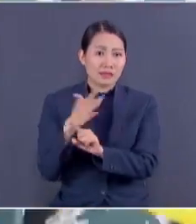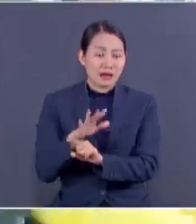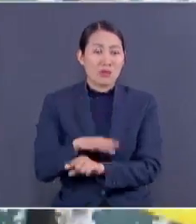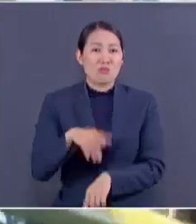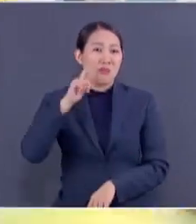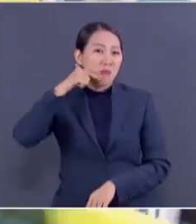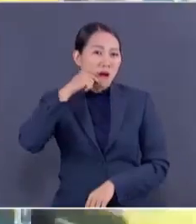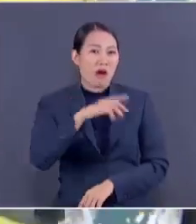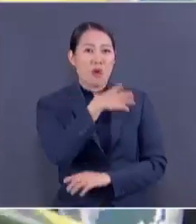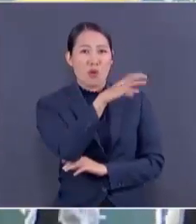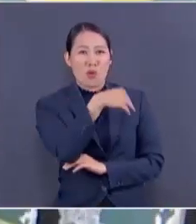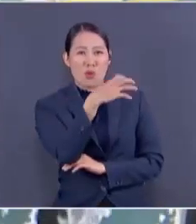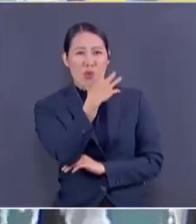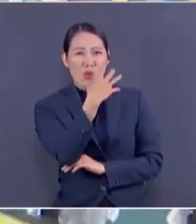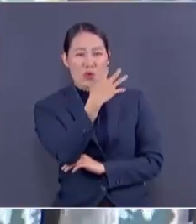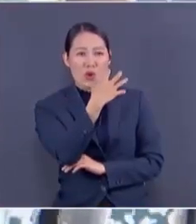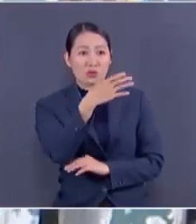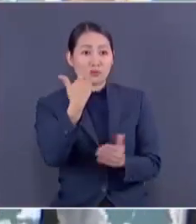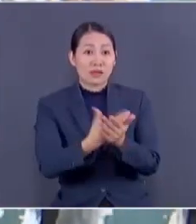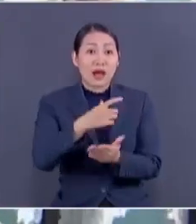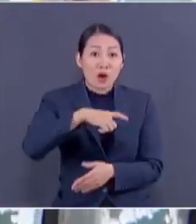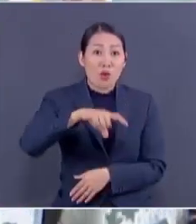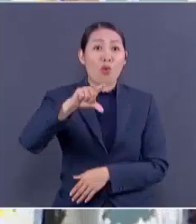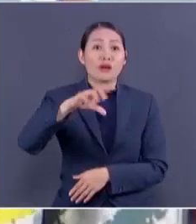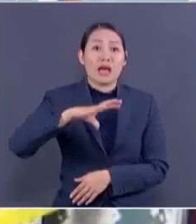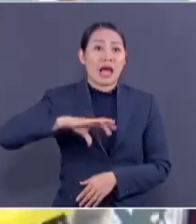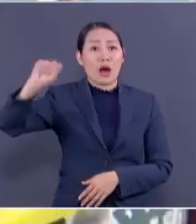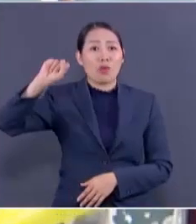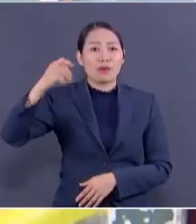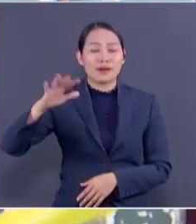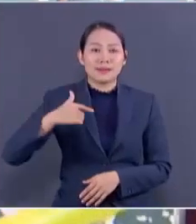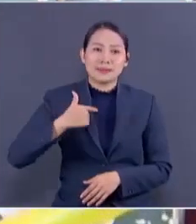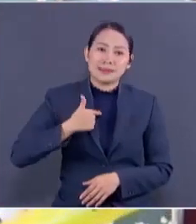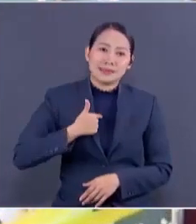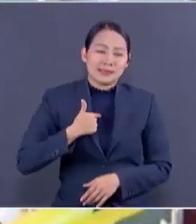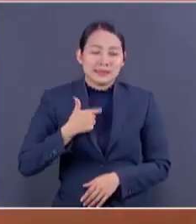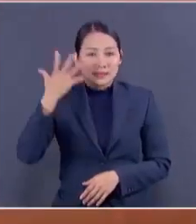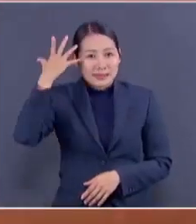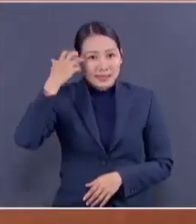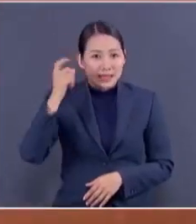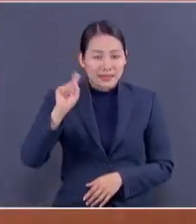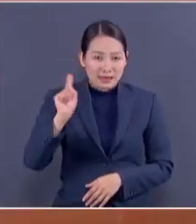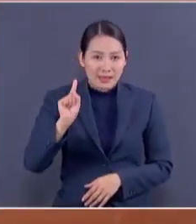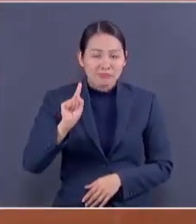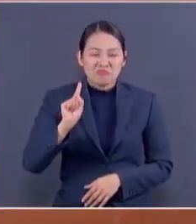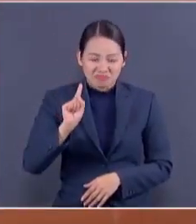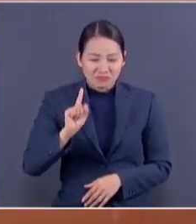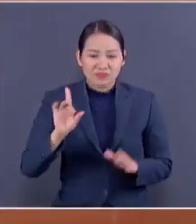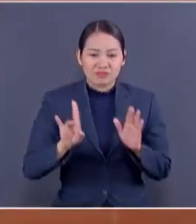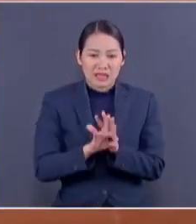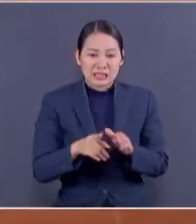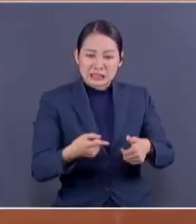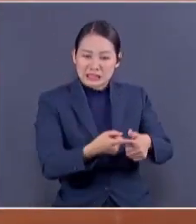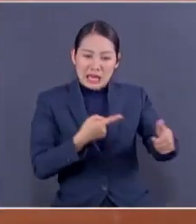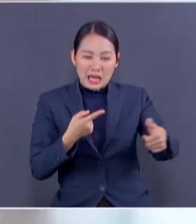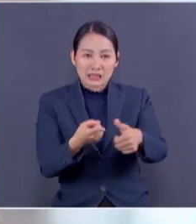กไม่ได้เลยกะหวังว่าจะฆ่ายกครัวแล้วก็ฆ่าตัวเองตายตามแต่ว่าสุดท้ายถูกช่วยไว้ได้สำเร็จนะครับล่